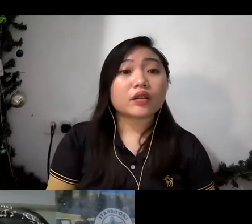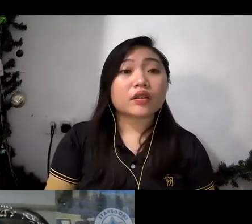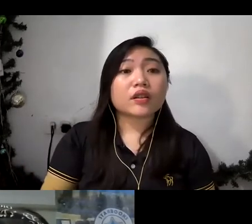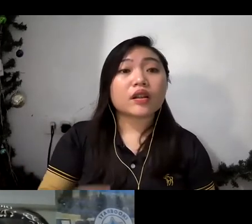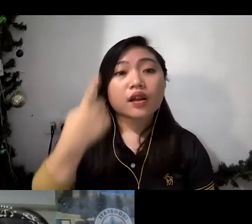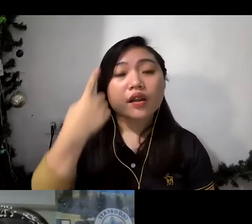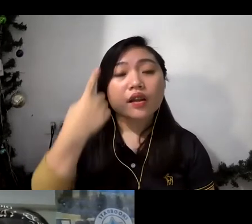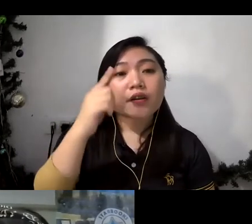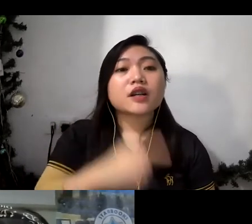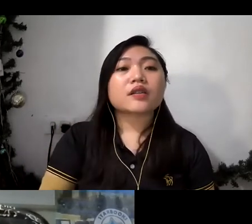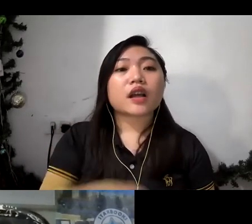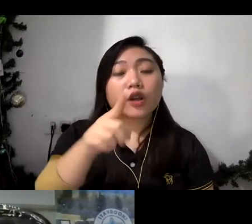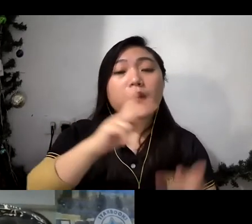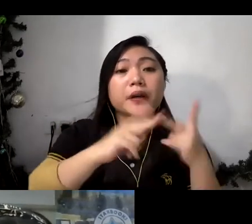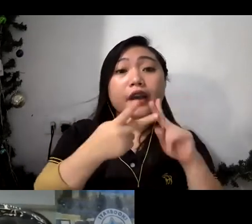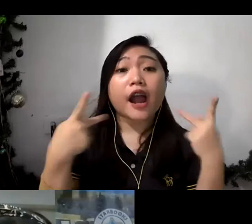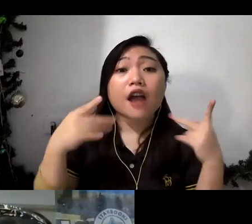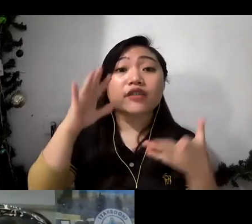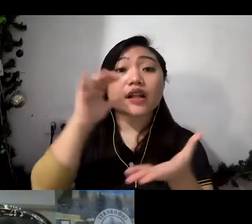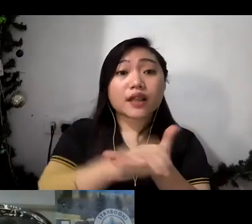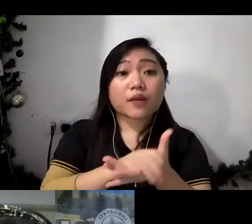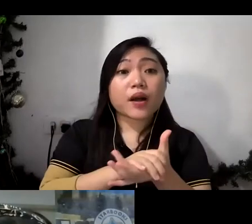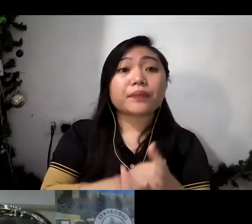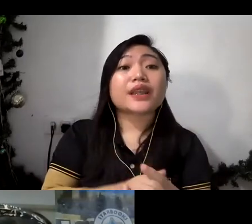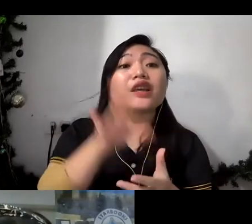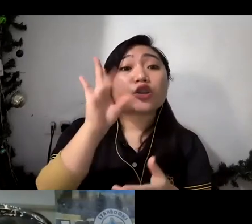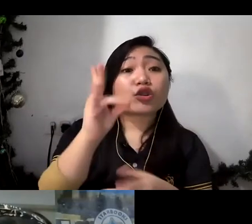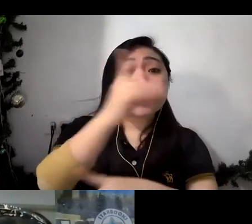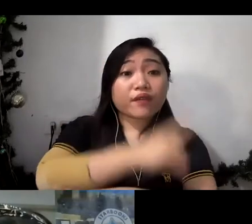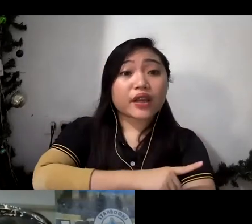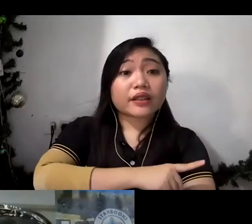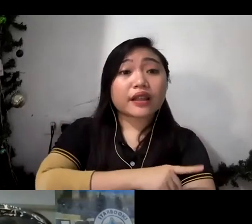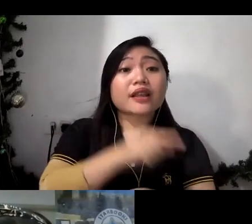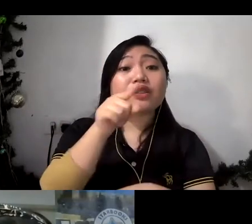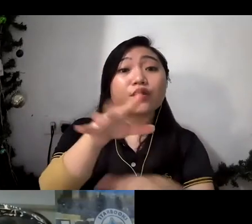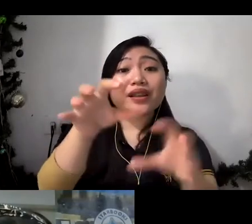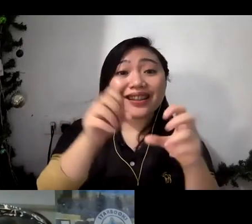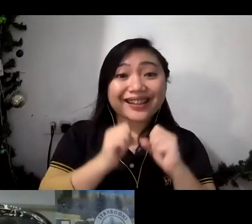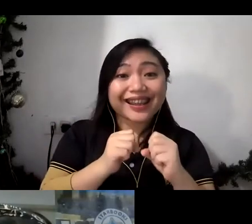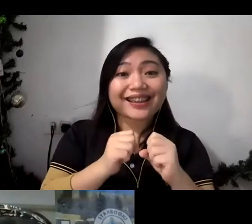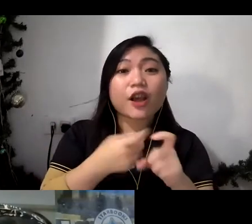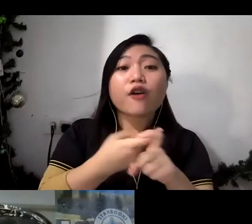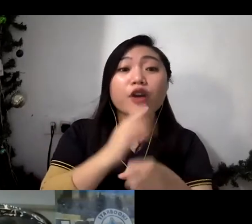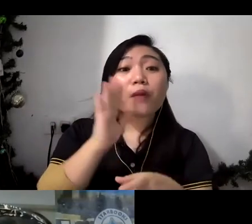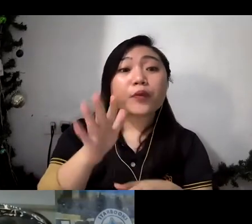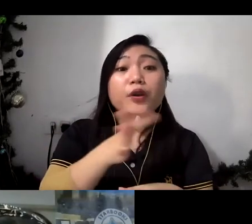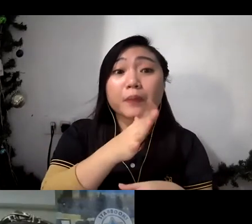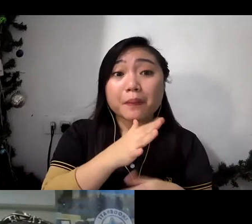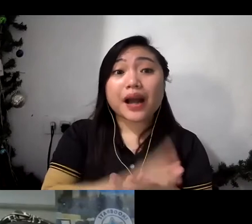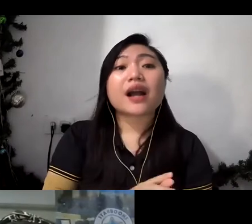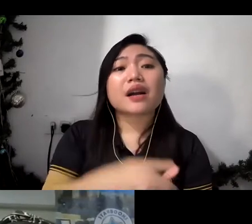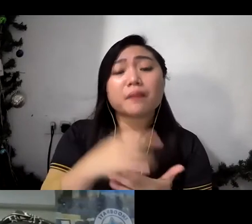may asawa ka, partner ka, no, siya nagbubuntis, yung 7 days doon mo po sa kanya. Kaya nga challenge siya,